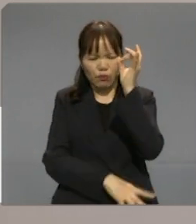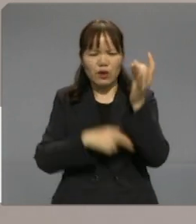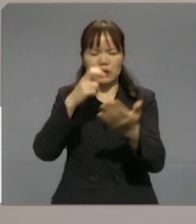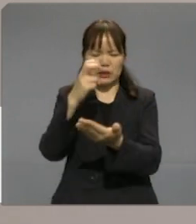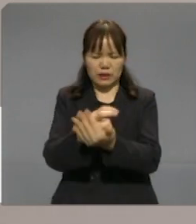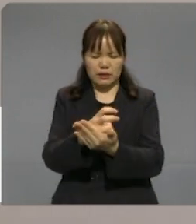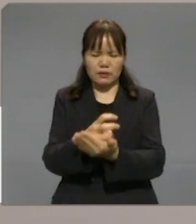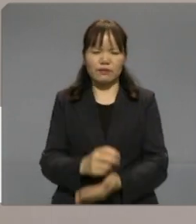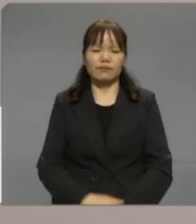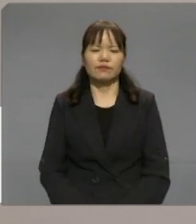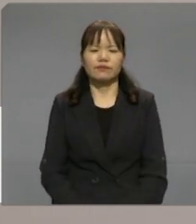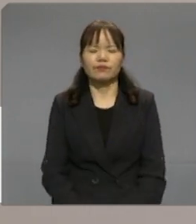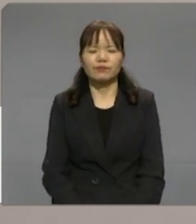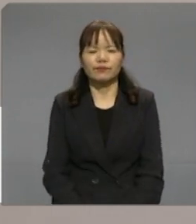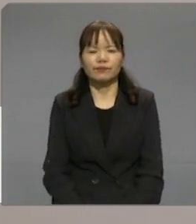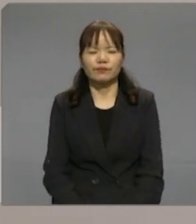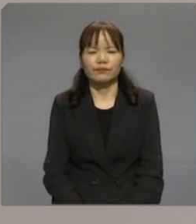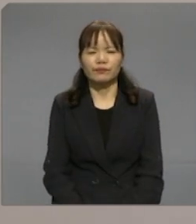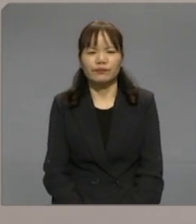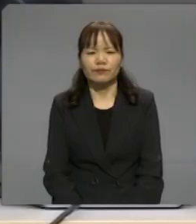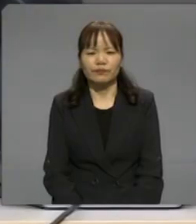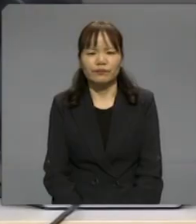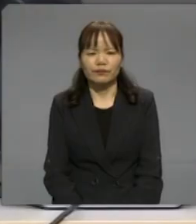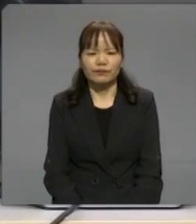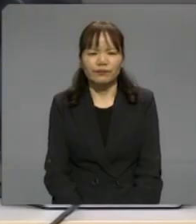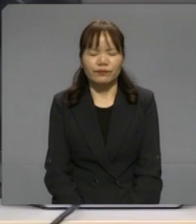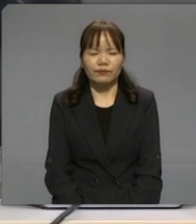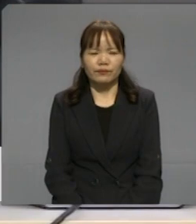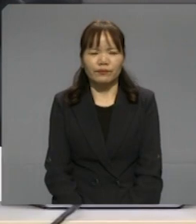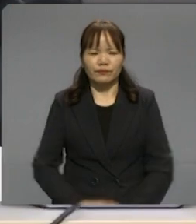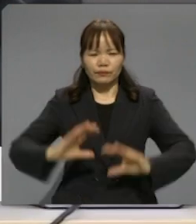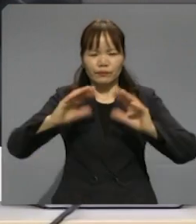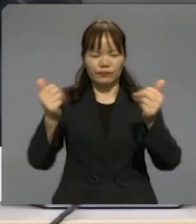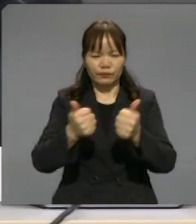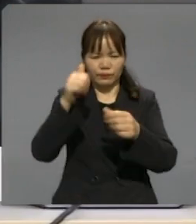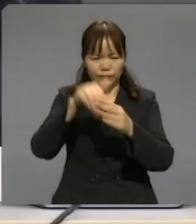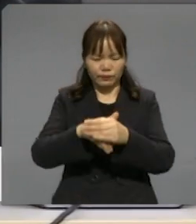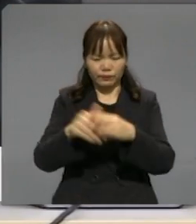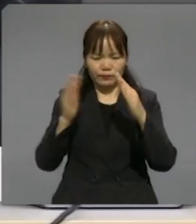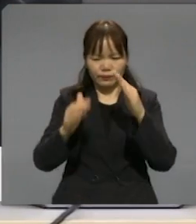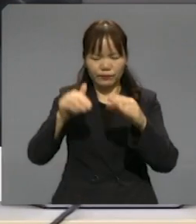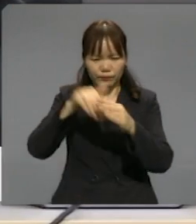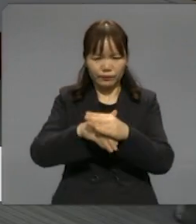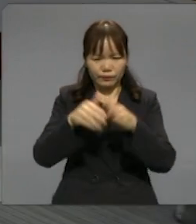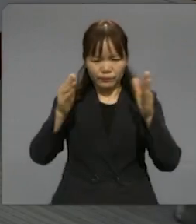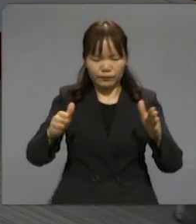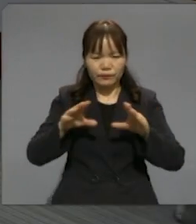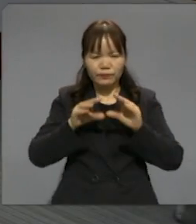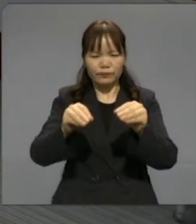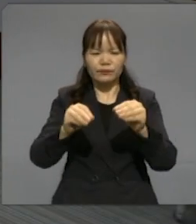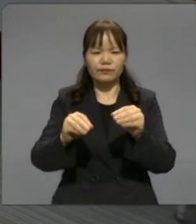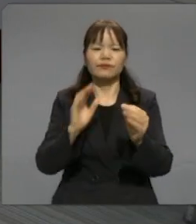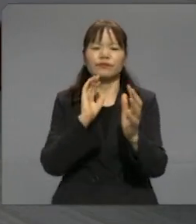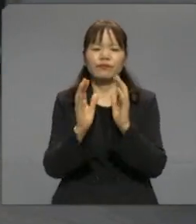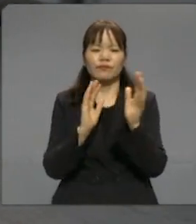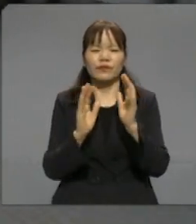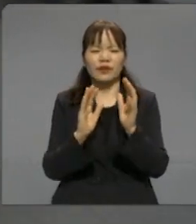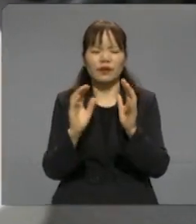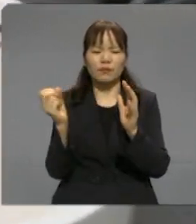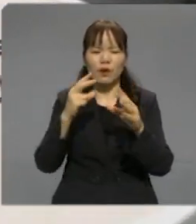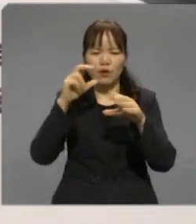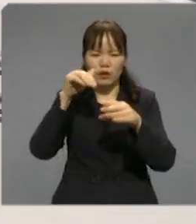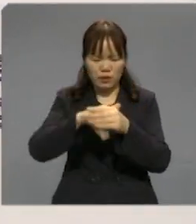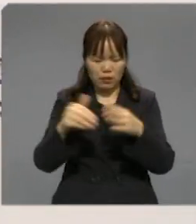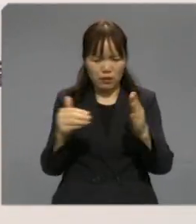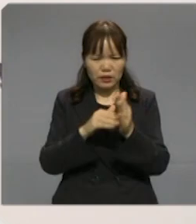민생토론회의 원칙으로 하고 있습니다. 총선 공식 선거운동 기간 중단된 민생토론회는